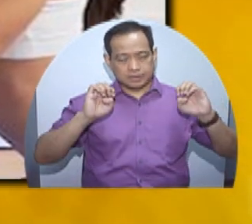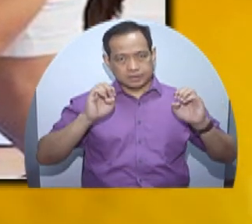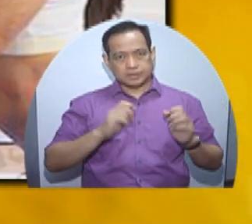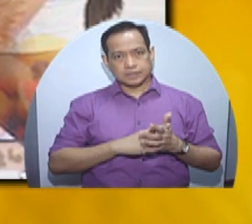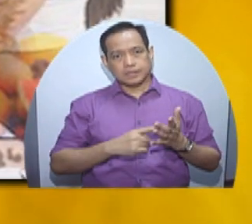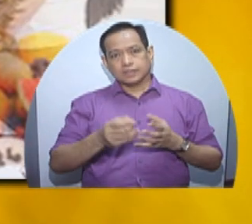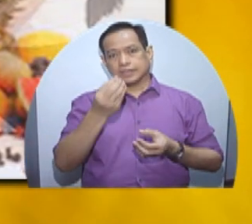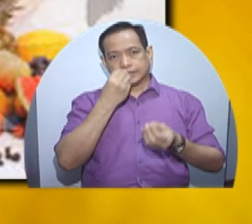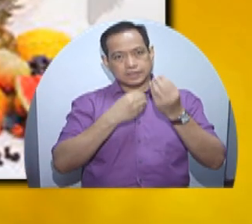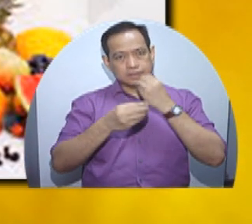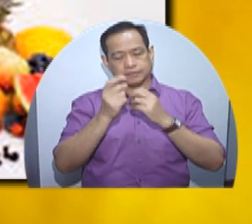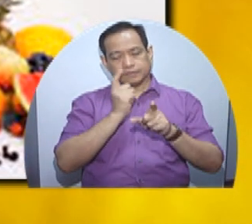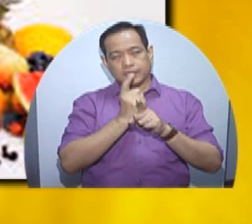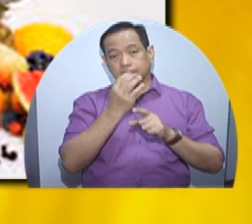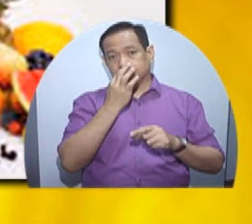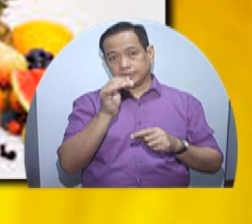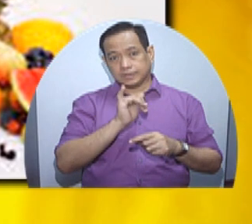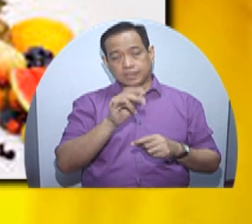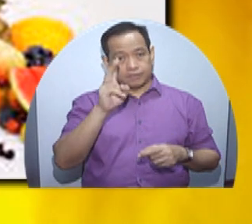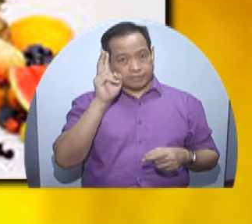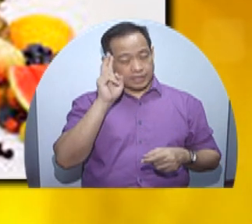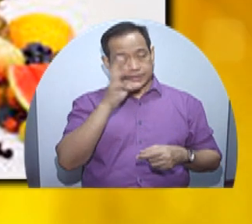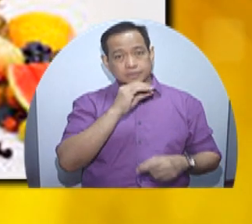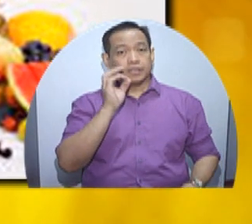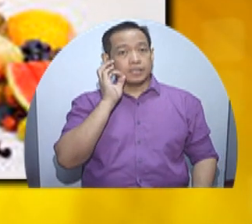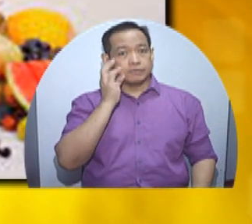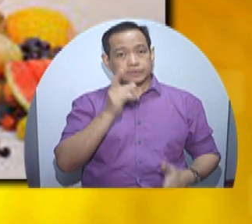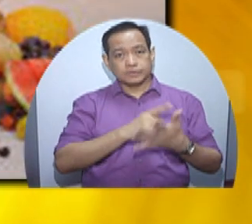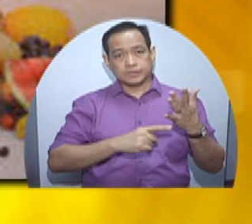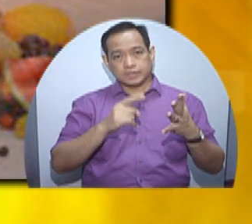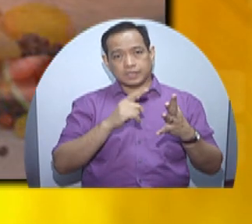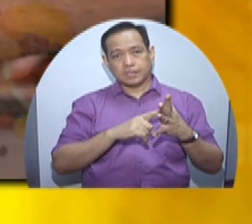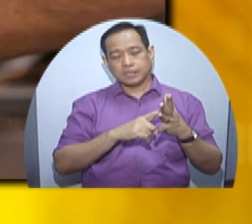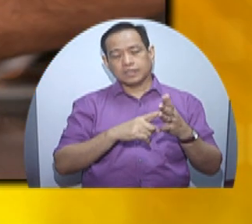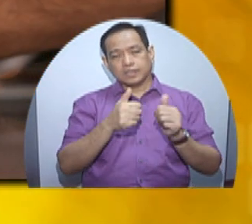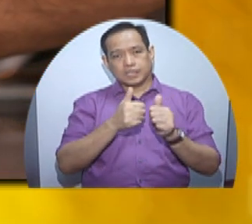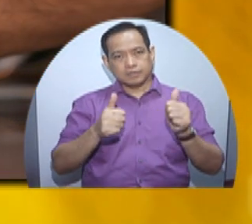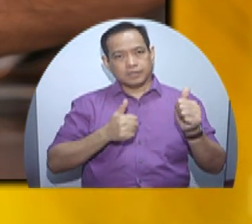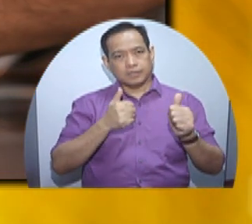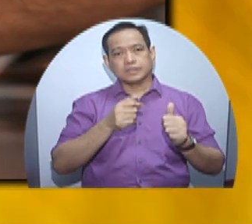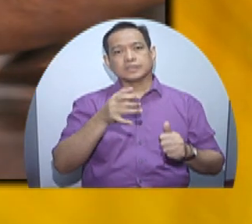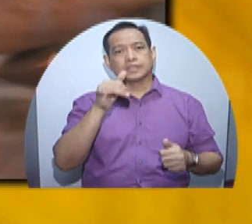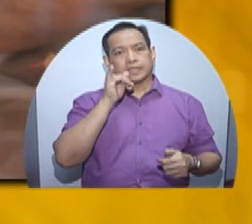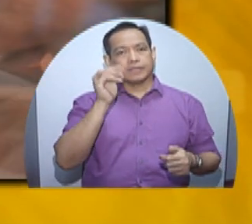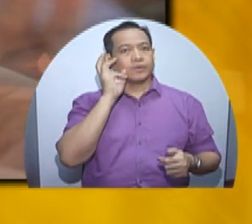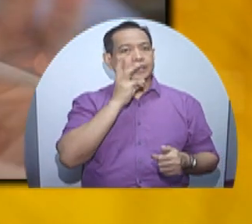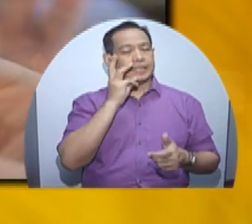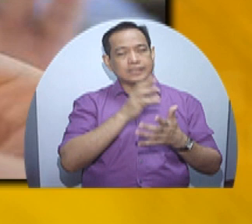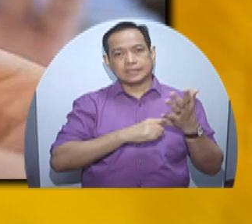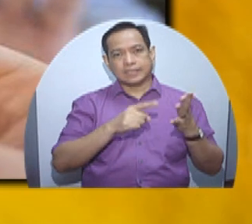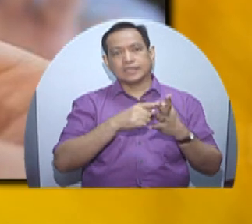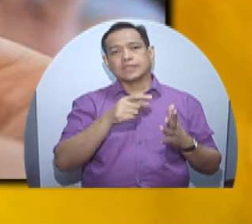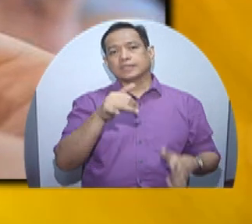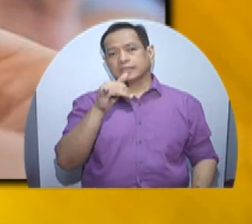pag-e-exercise, pagkain ng tamang pagkain katulad ng gulay at prutas, pag-iwas sa alak at paninigarilyo